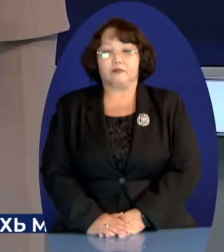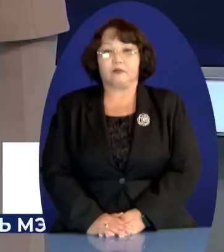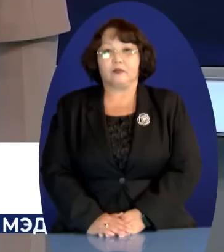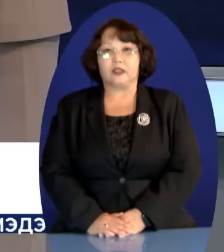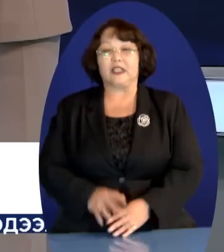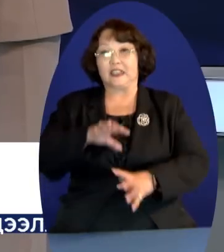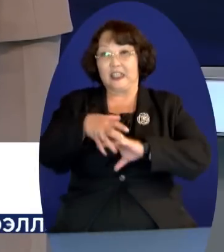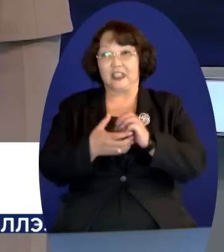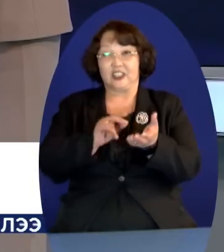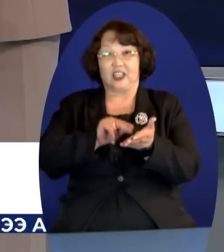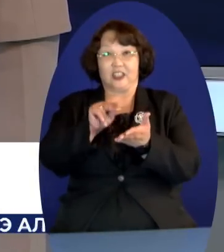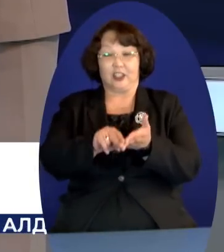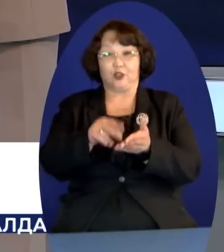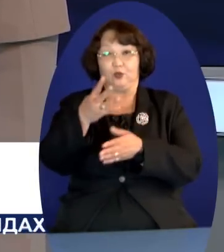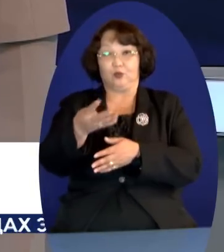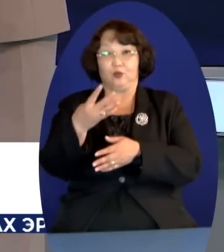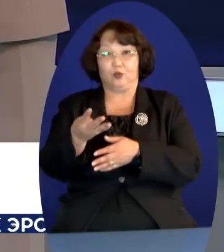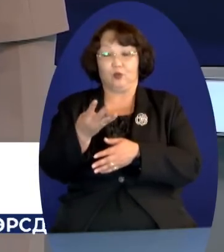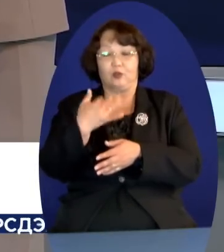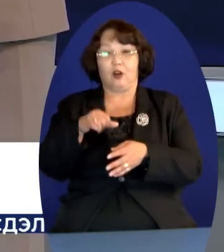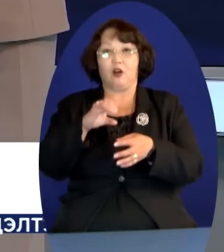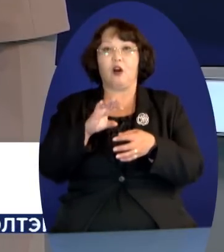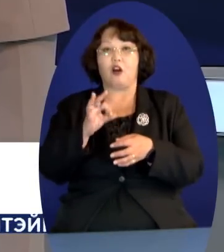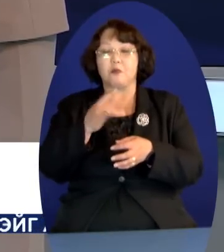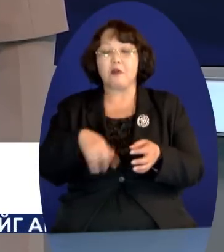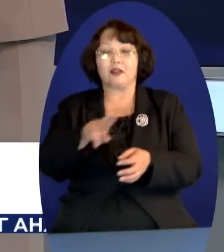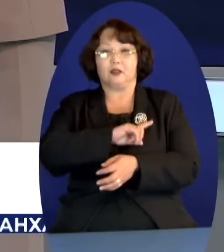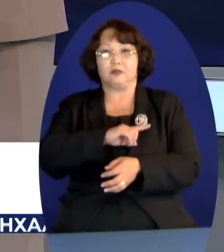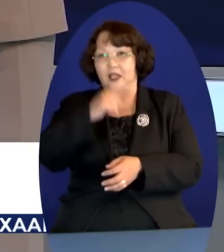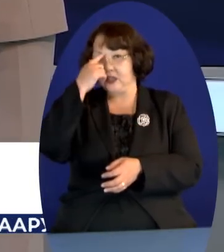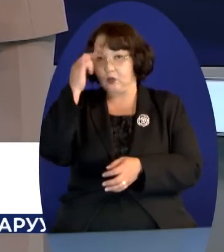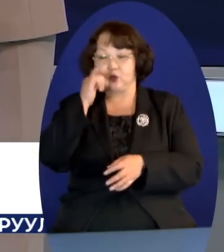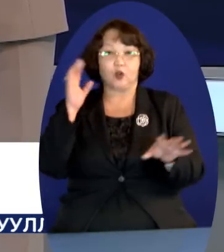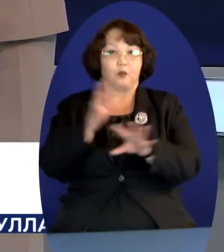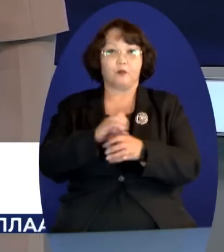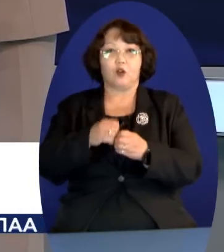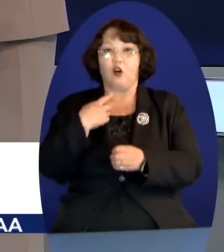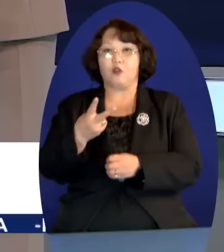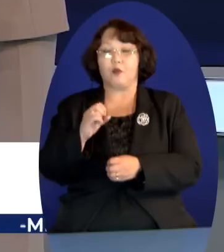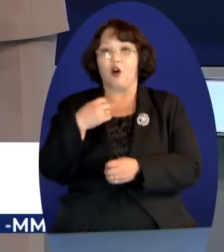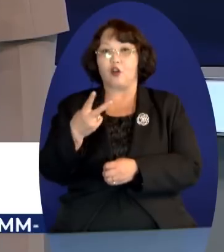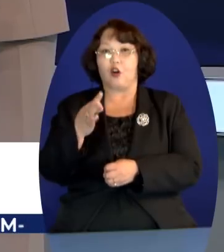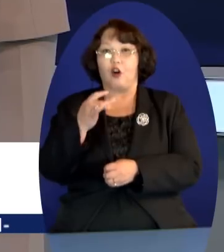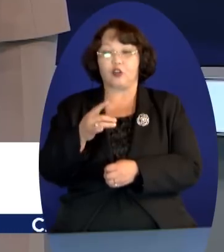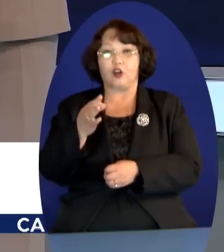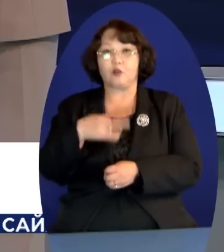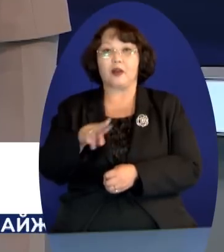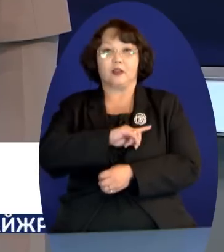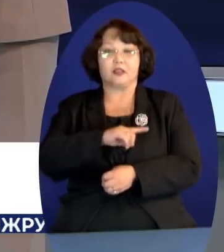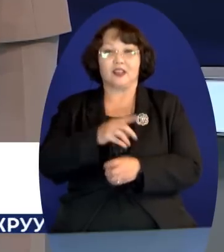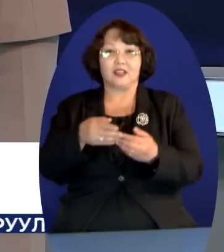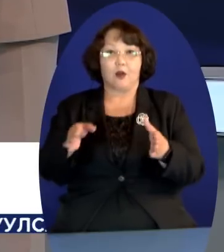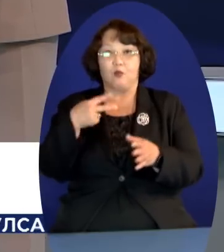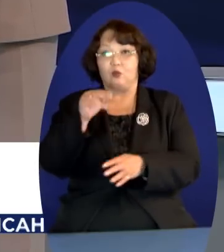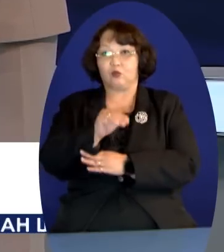Дэлхийн шатрын 44 дахь удаагийн олимпиадын нэгтгэг улсад болон 2022 оны олимпиадын нээлтийн үйл ажиллагаа бүрүү гарагт болхол